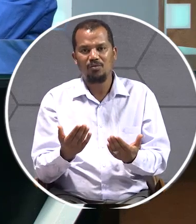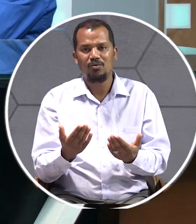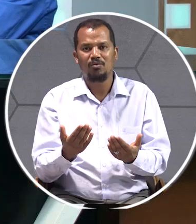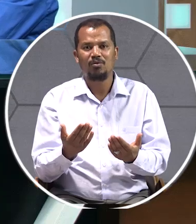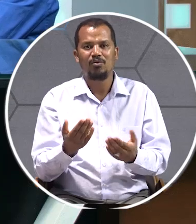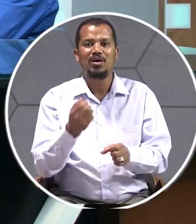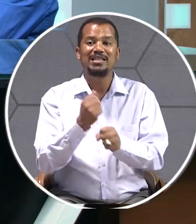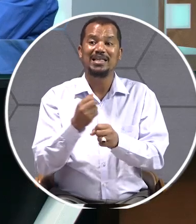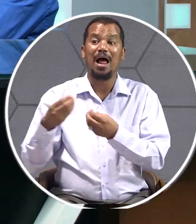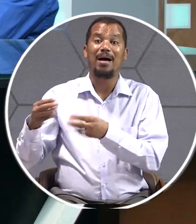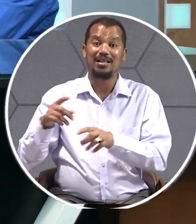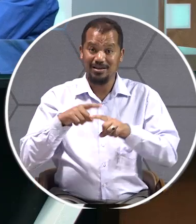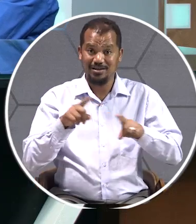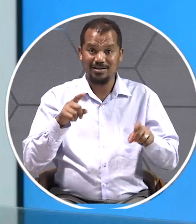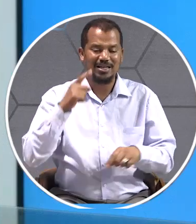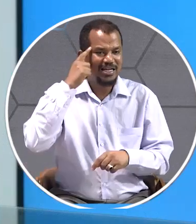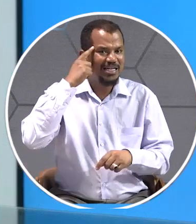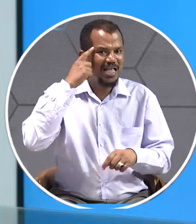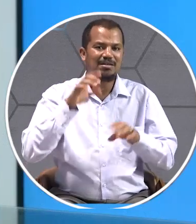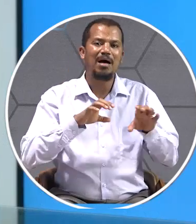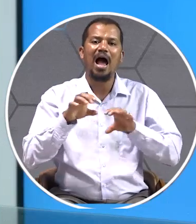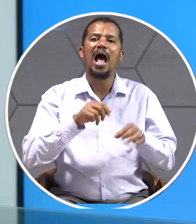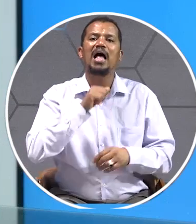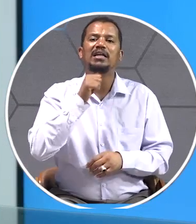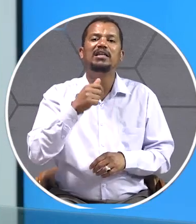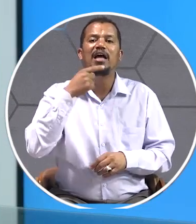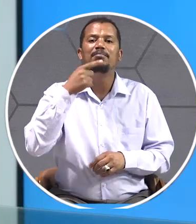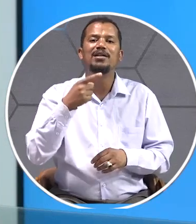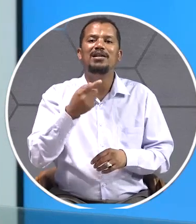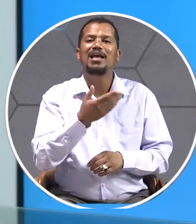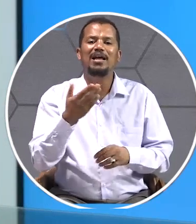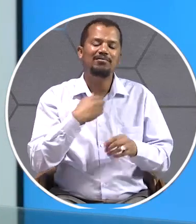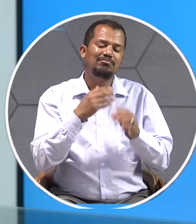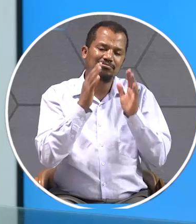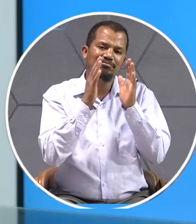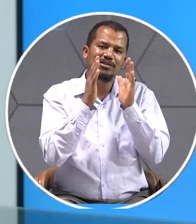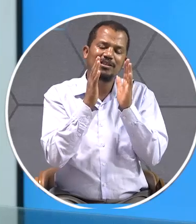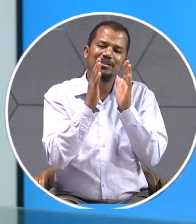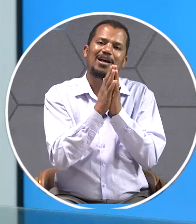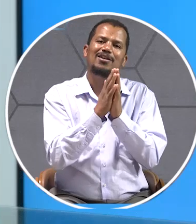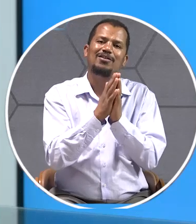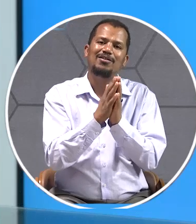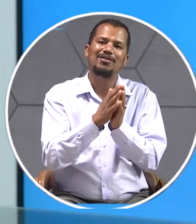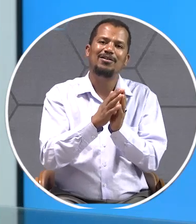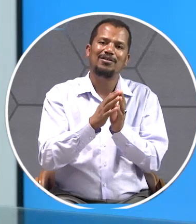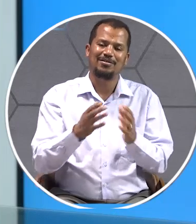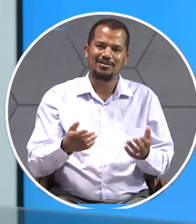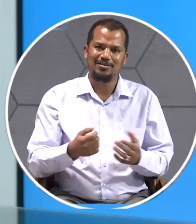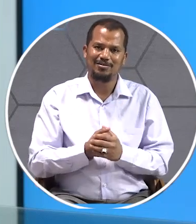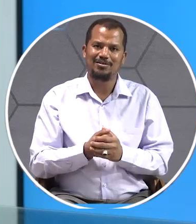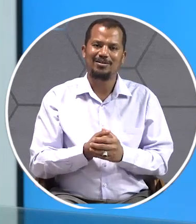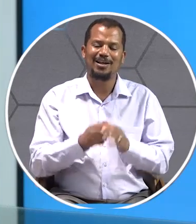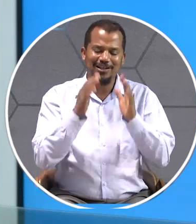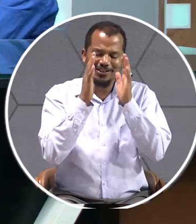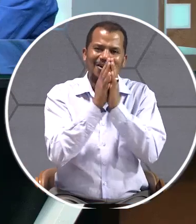ስራ ማጣቴን ግን እንዳስባት አድርገኝ የሚል ነገር ተናግሬ እንዲ ቤተክርስቲያኑ ዞር ያለው ማሳሰብ አይመስልም ግን ጸሎት